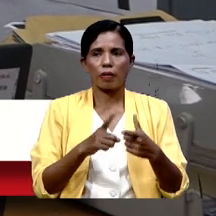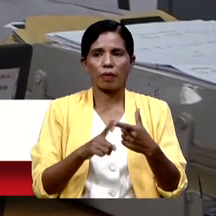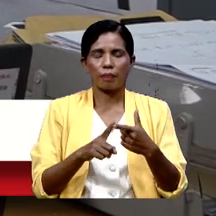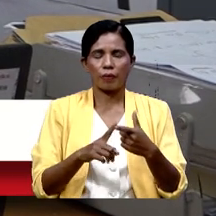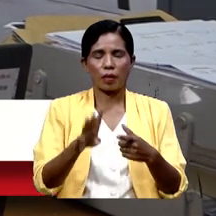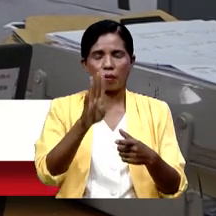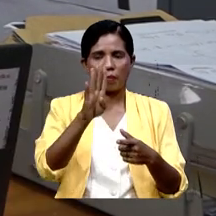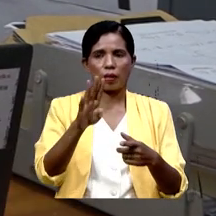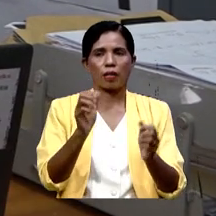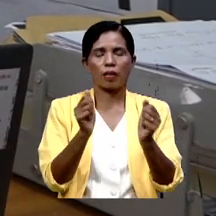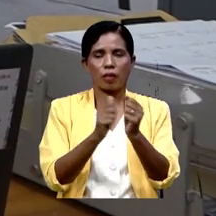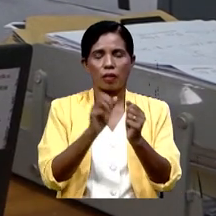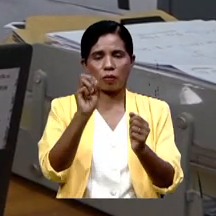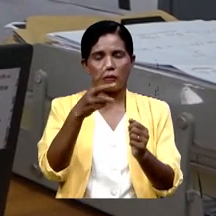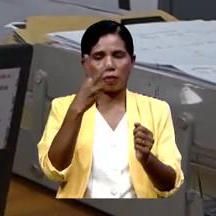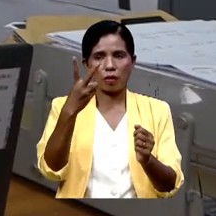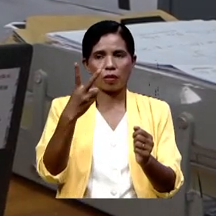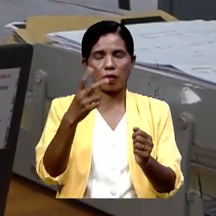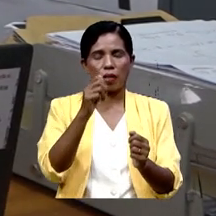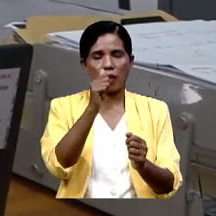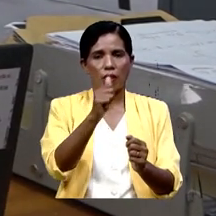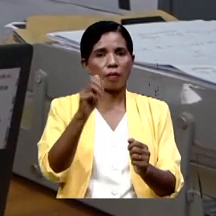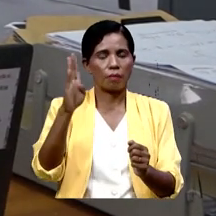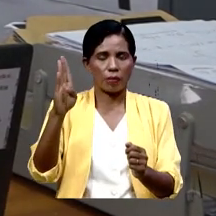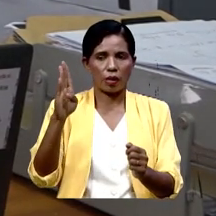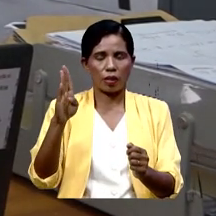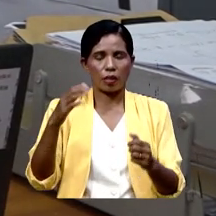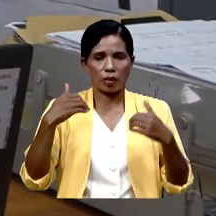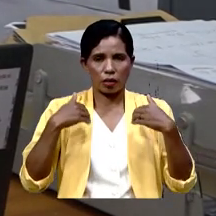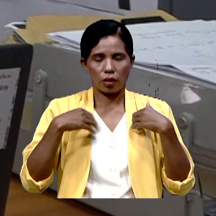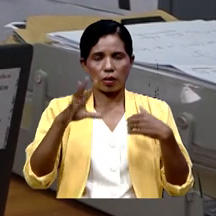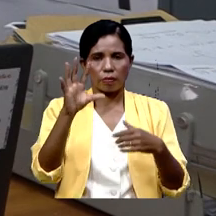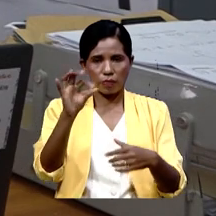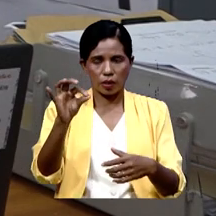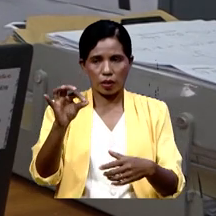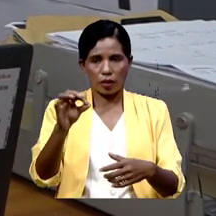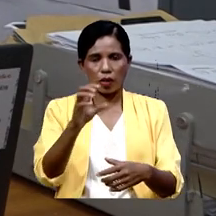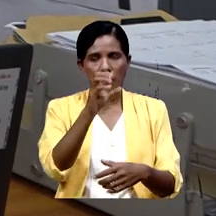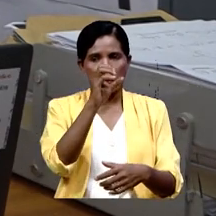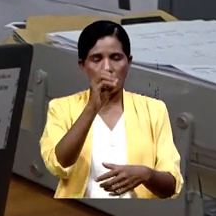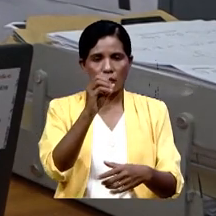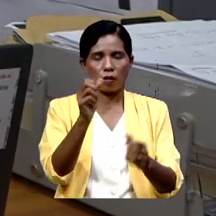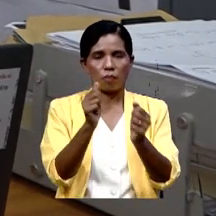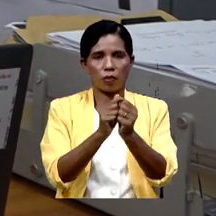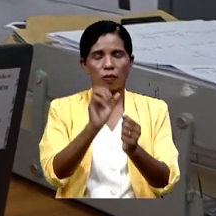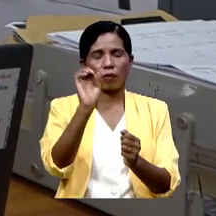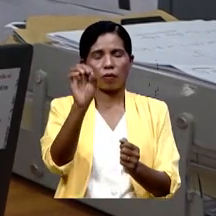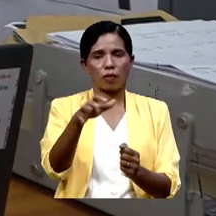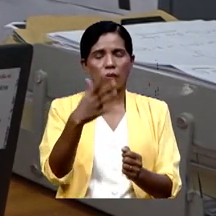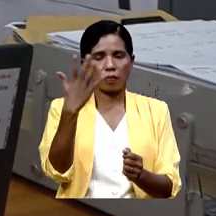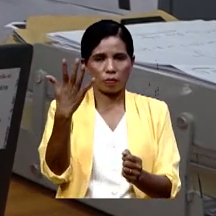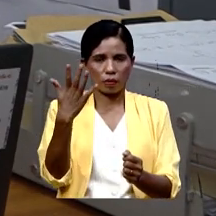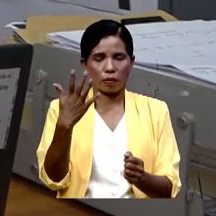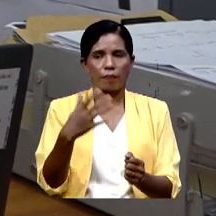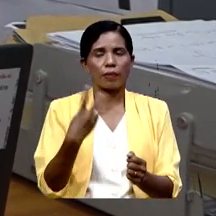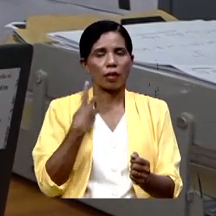ia 12, AB ia 9 e O ia 14 pakotes. Ida ni tabel dehan